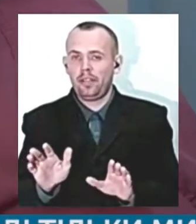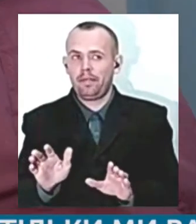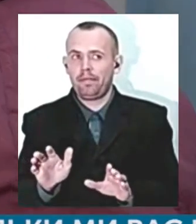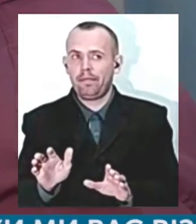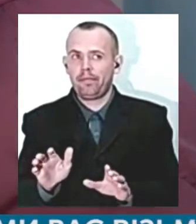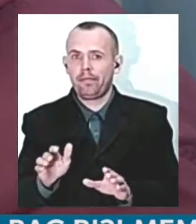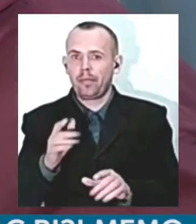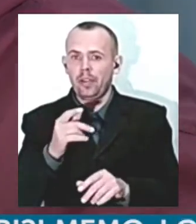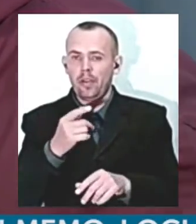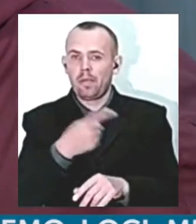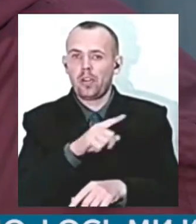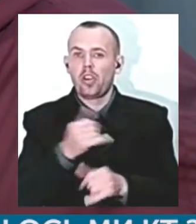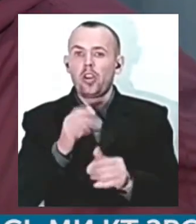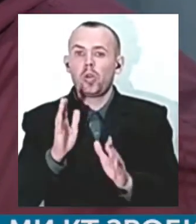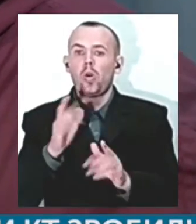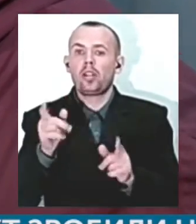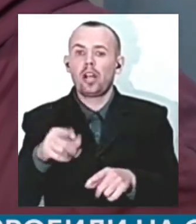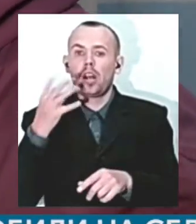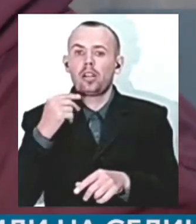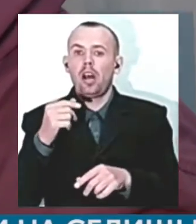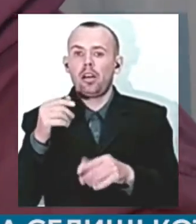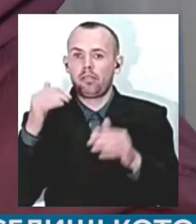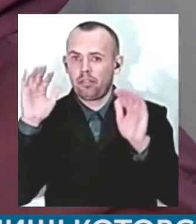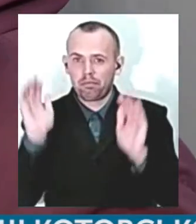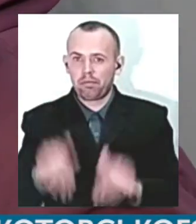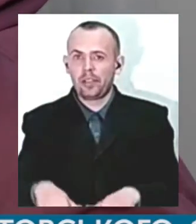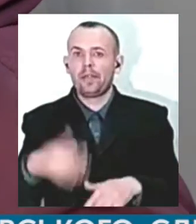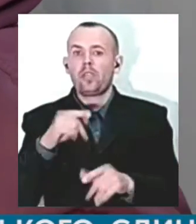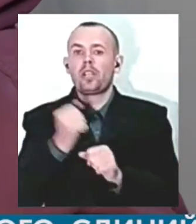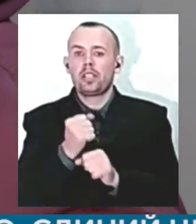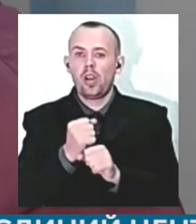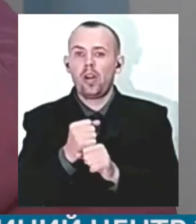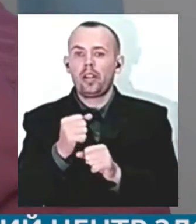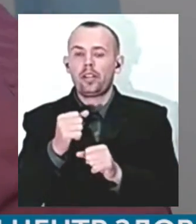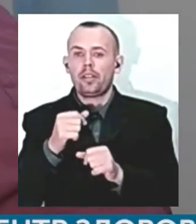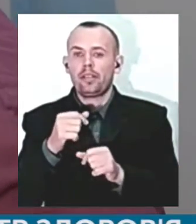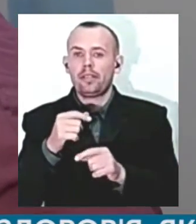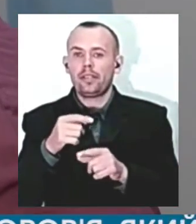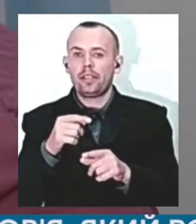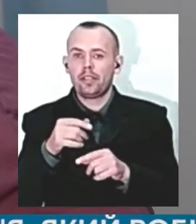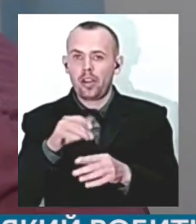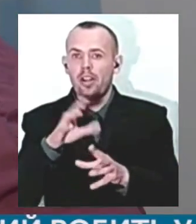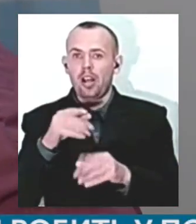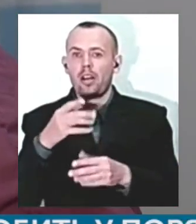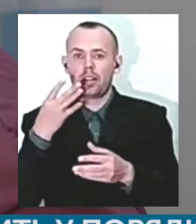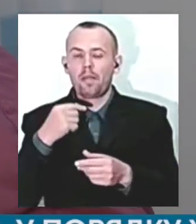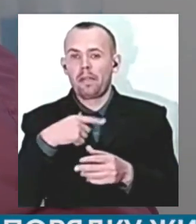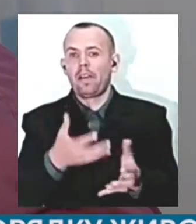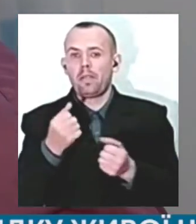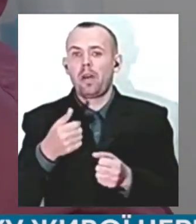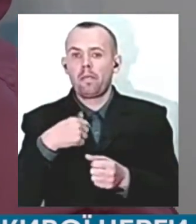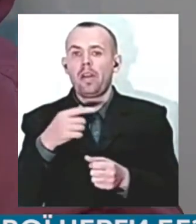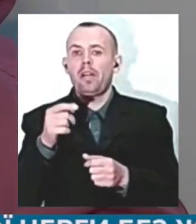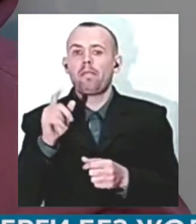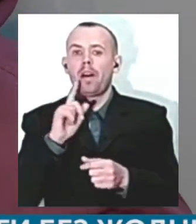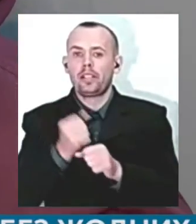тільки коли сатурація упала, сказали, зробіть самі КТ, і тоді тільки ми вас візьмемо. От ми КТ зробили на поселку